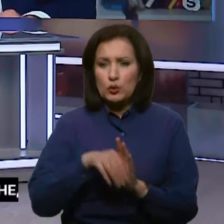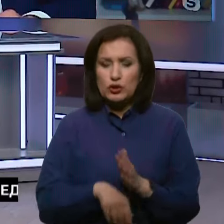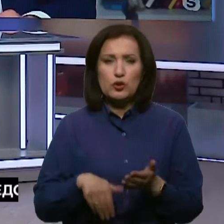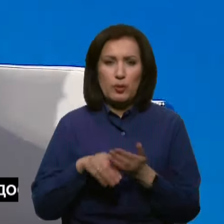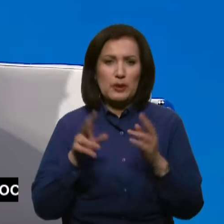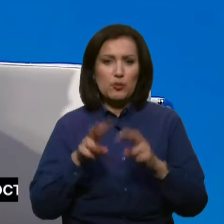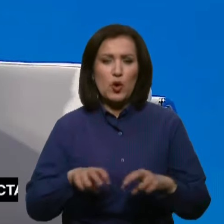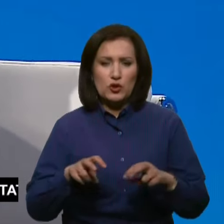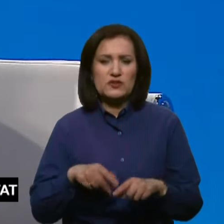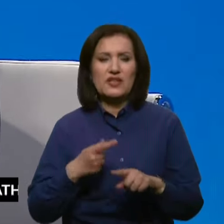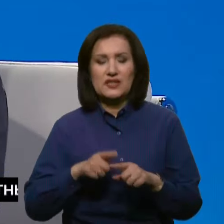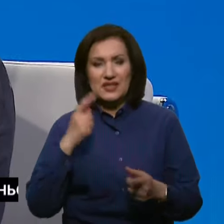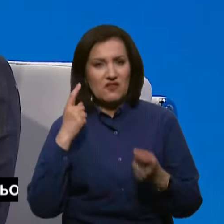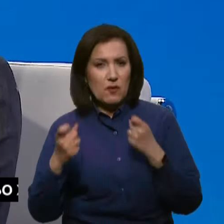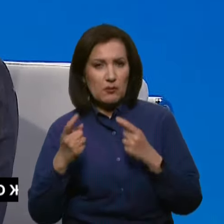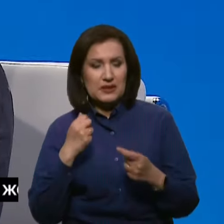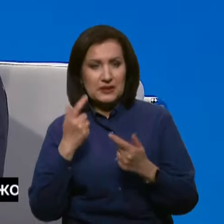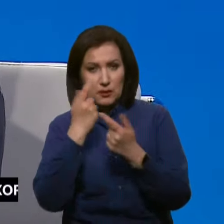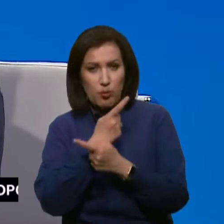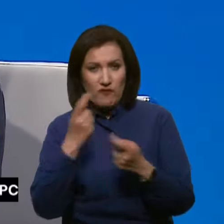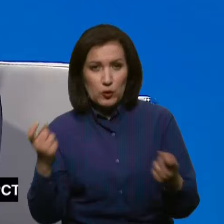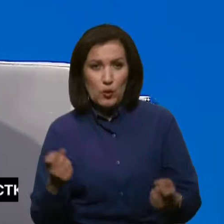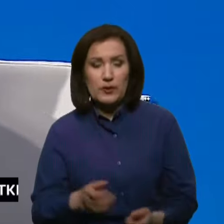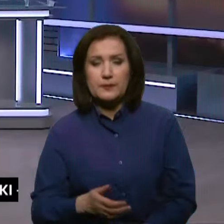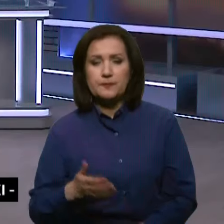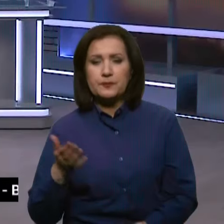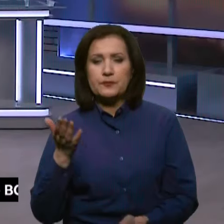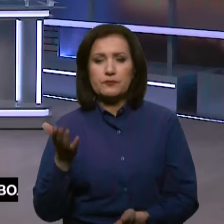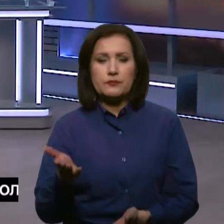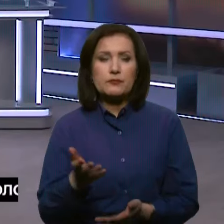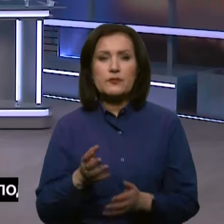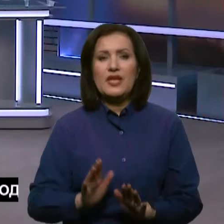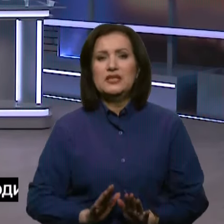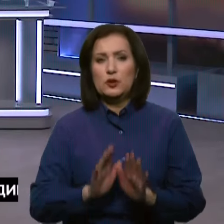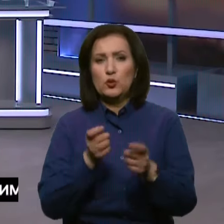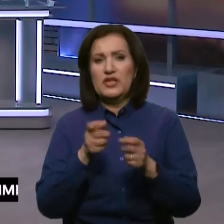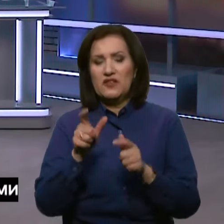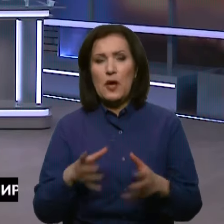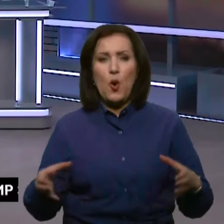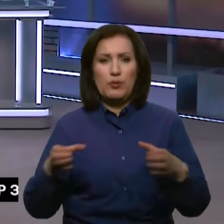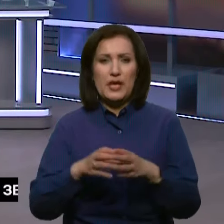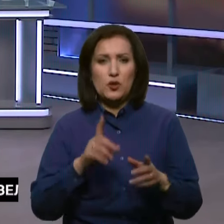долучились, допомогли проаналізувати ці інформаційні повідомлення. Павло Латушко, заступник